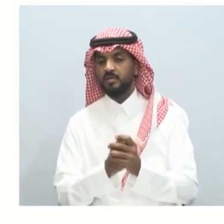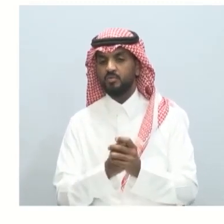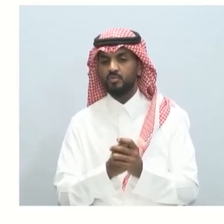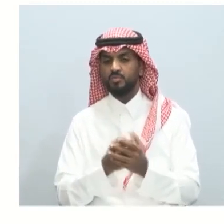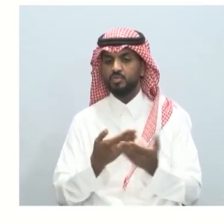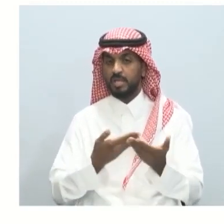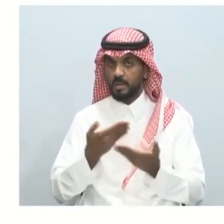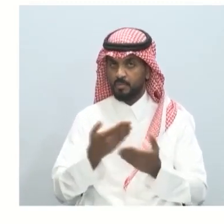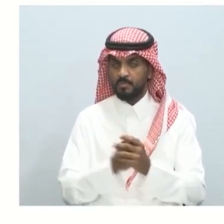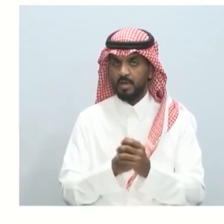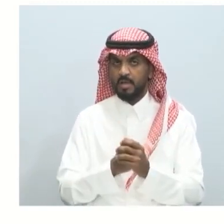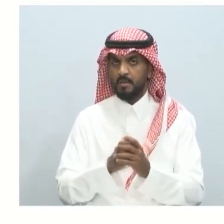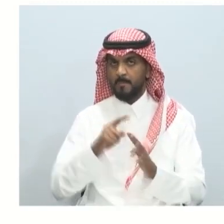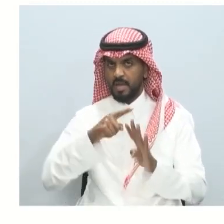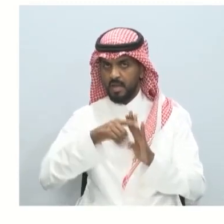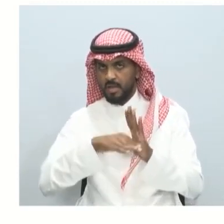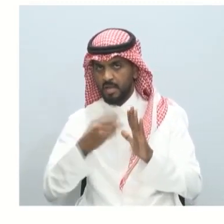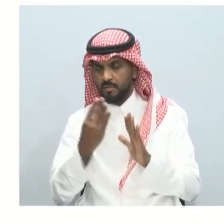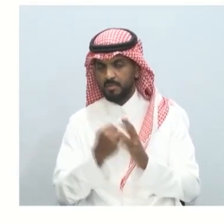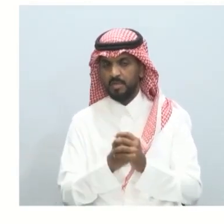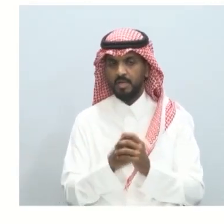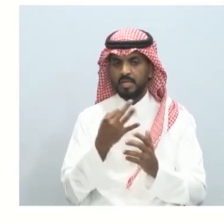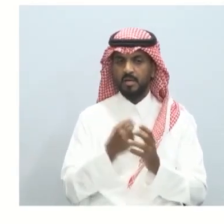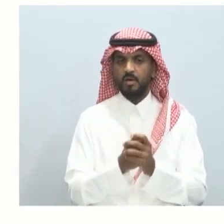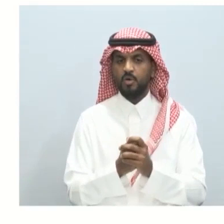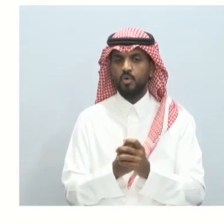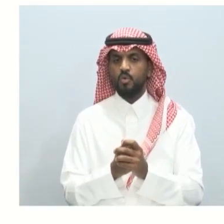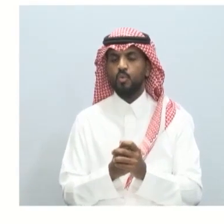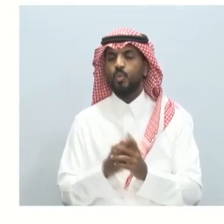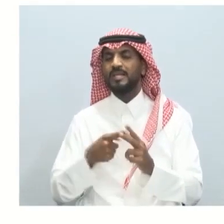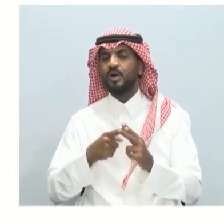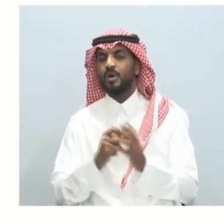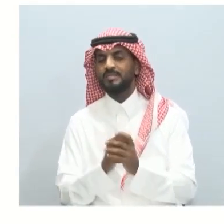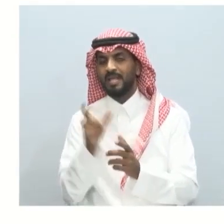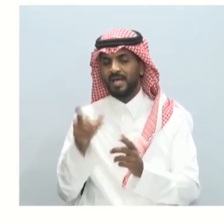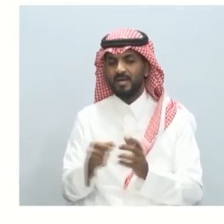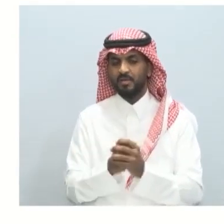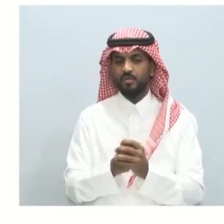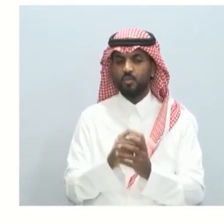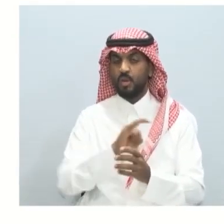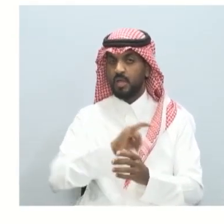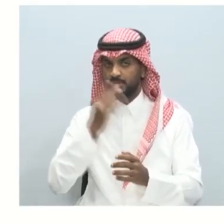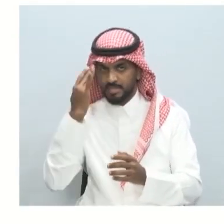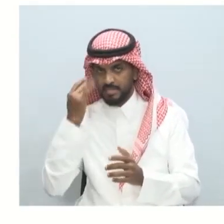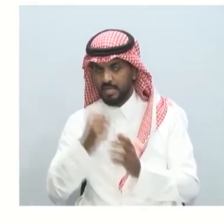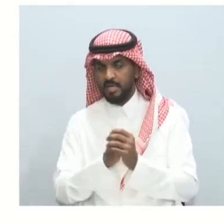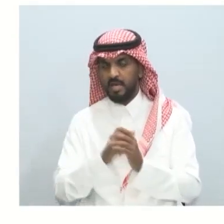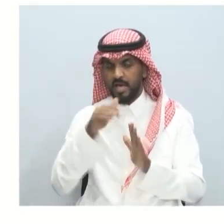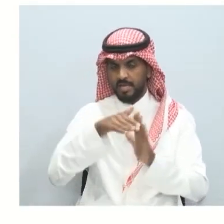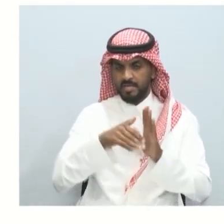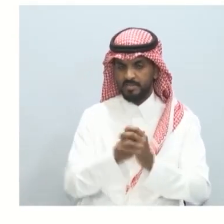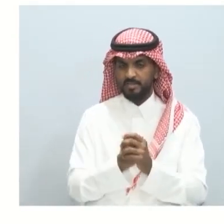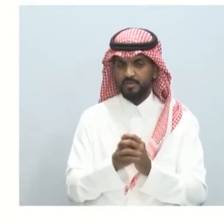التعامل مع المراحل الاربع للقراءه وادوات القارئ ولا تغفل عناصر الفعل القرائي وتجيد الوصول الى مستوى